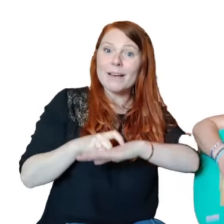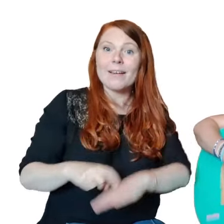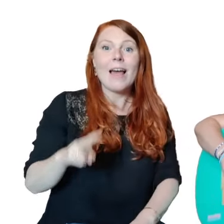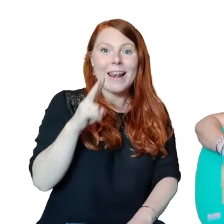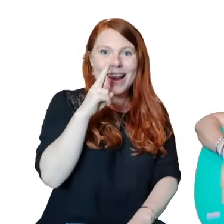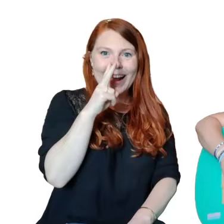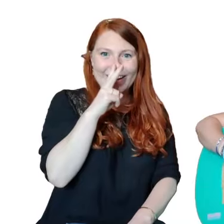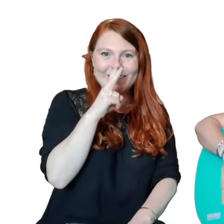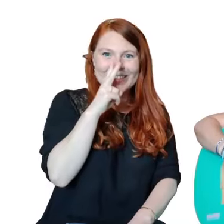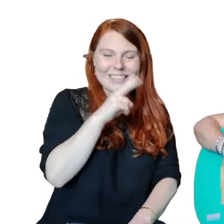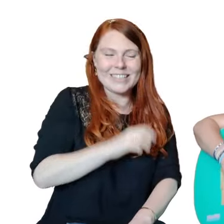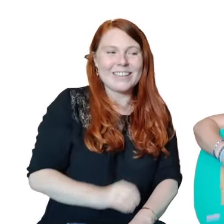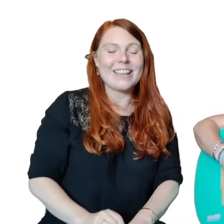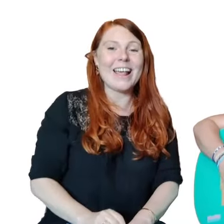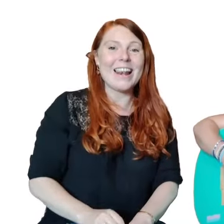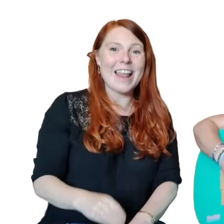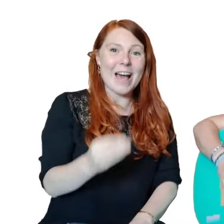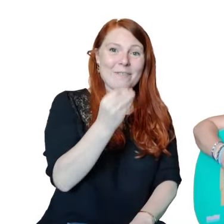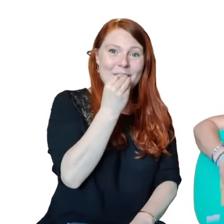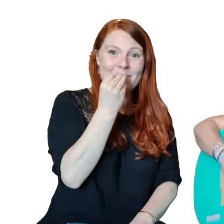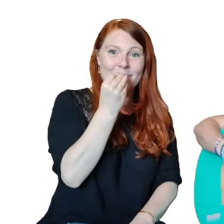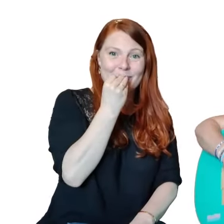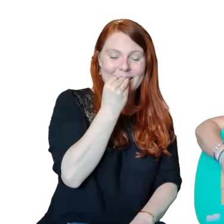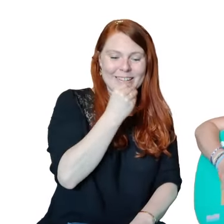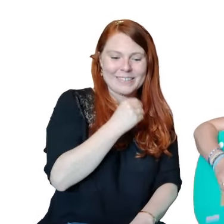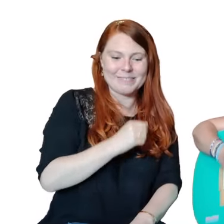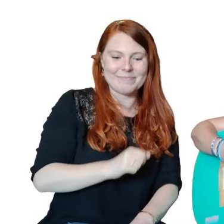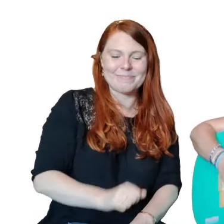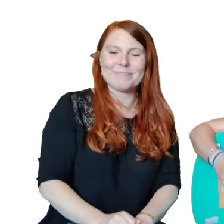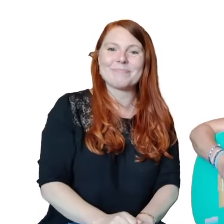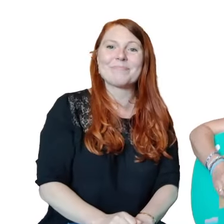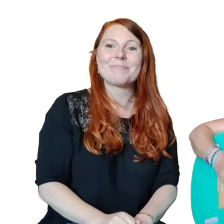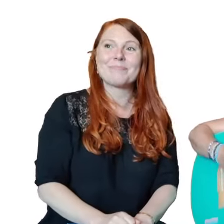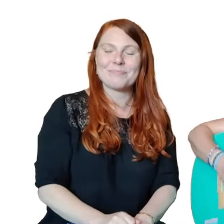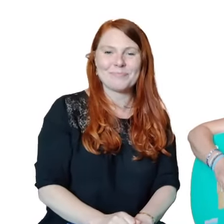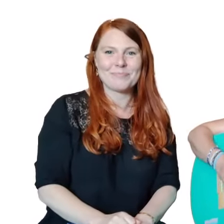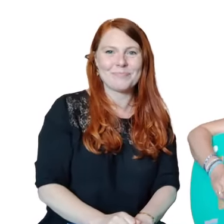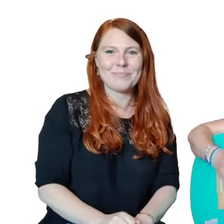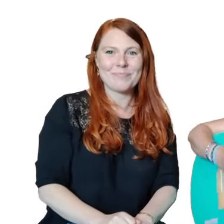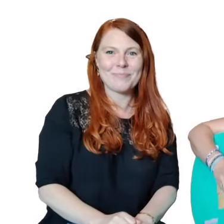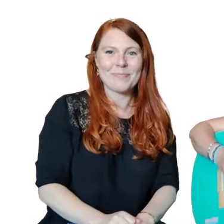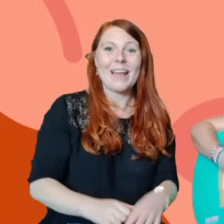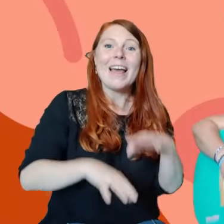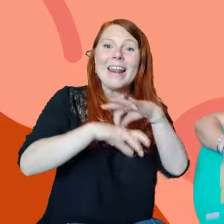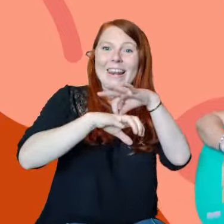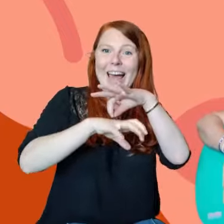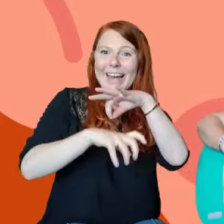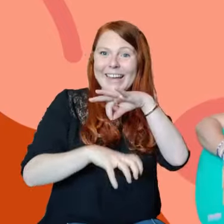la main. La coquine, elle avait faim.